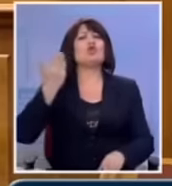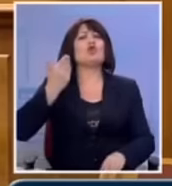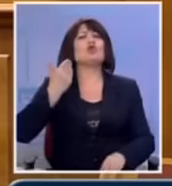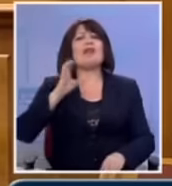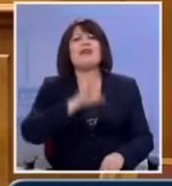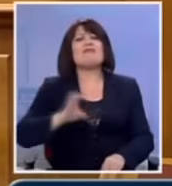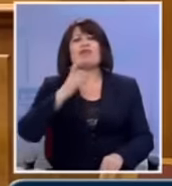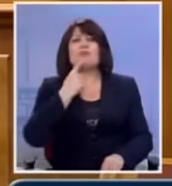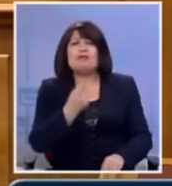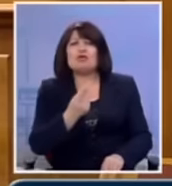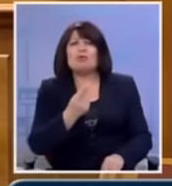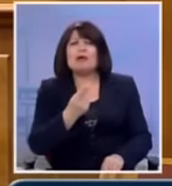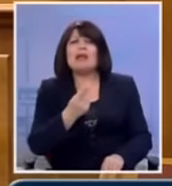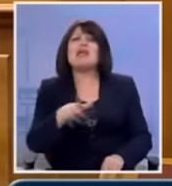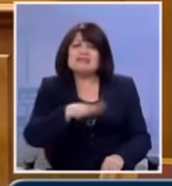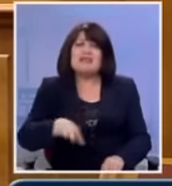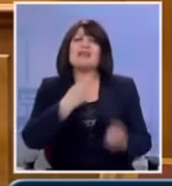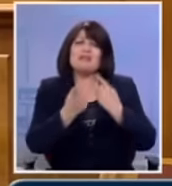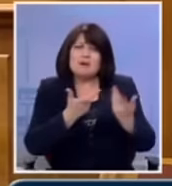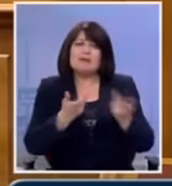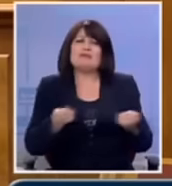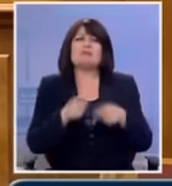της Ευρώπης. Αυτές τις συνθήκες διαπραγματευόμαστε γιατί